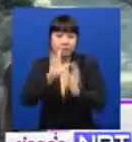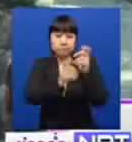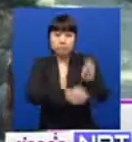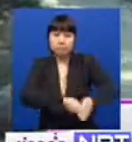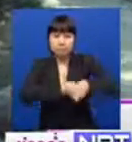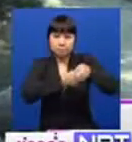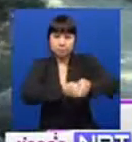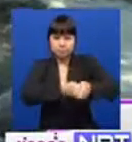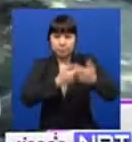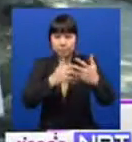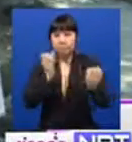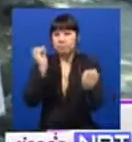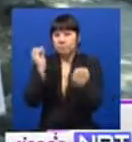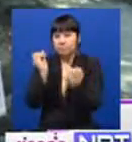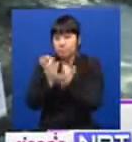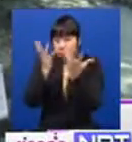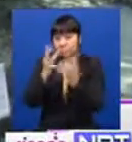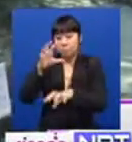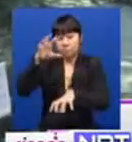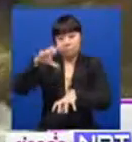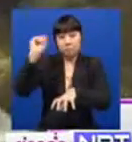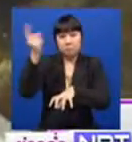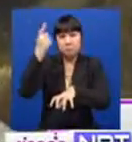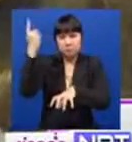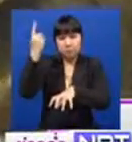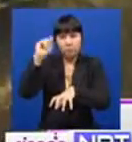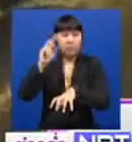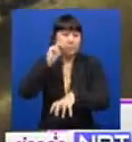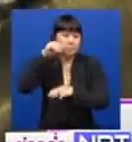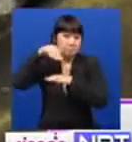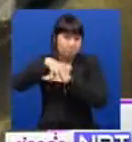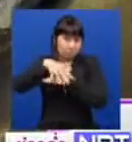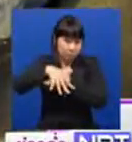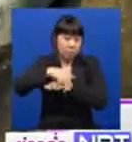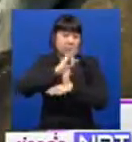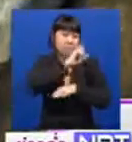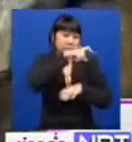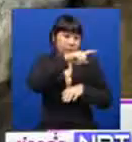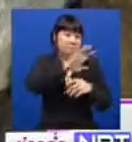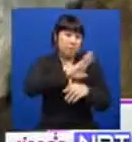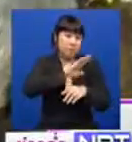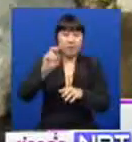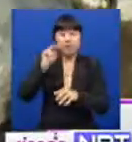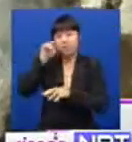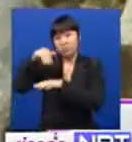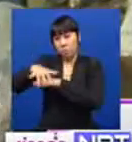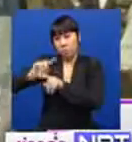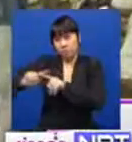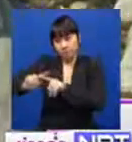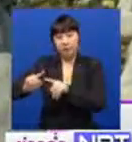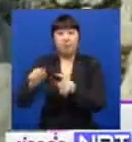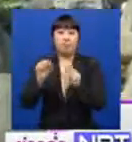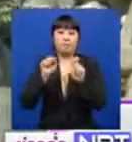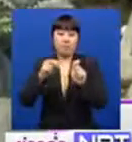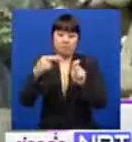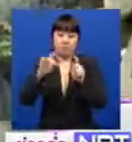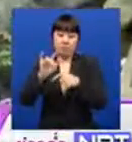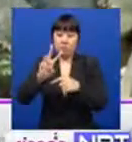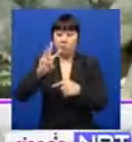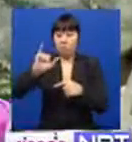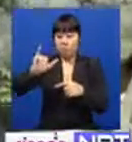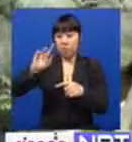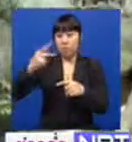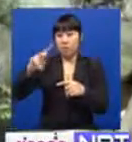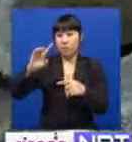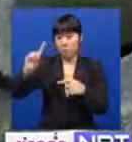ษตรแล้วยังส่งผลกระทบต่อแหล่งท่องเที่ยวโดยเฉพาะน้ำตกไซเบอร์และน้ำตกแก่งสาวน้อยตำบลทองหลางอำเภอห้วยคดภายในหน่วยพิ